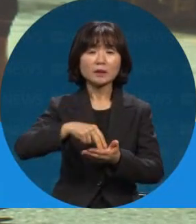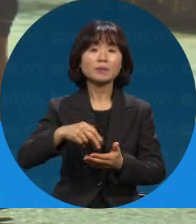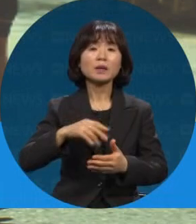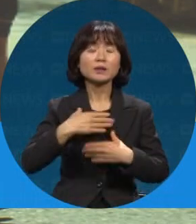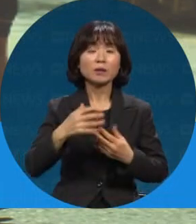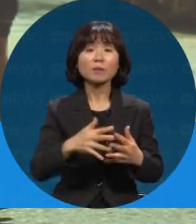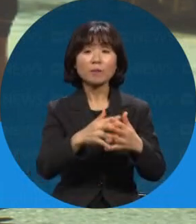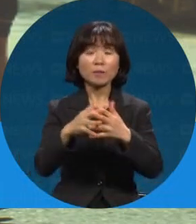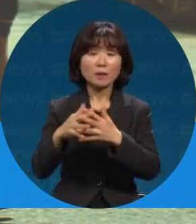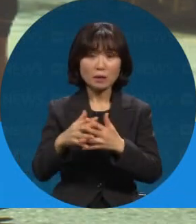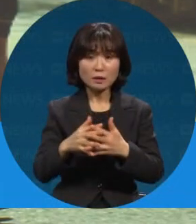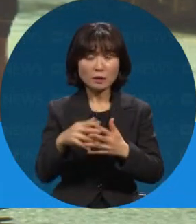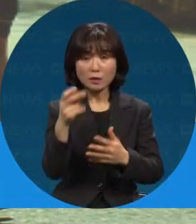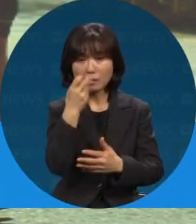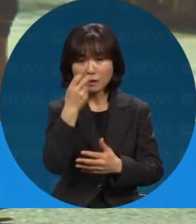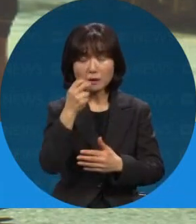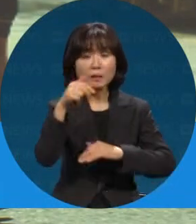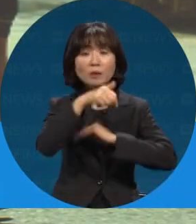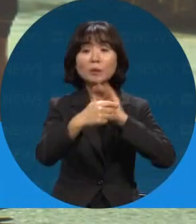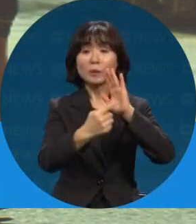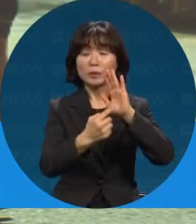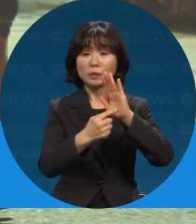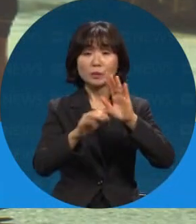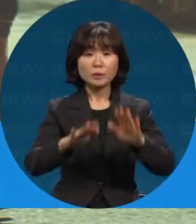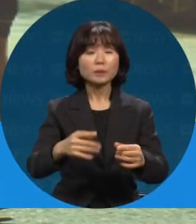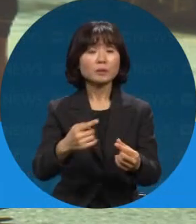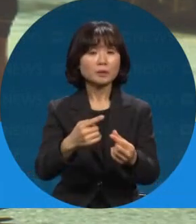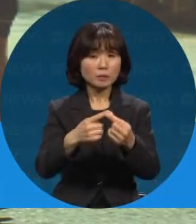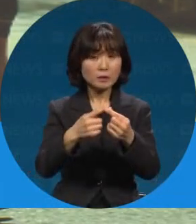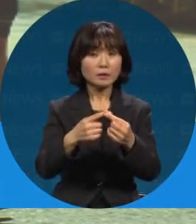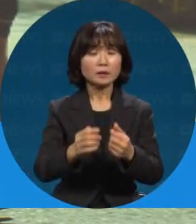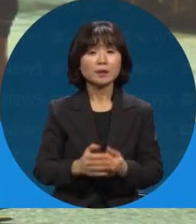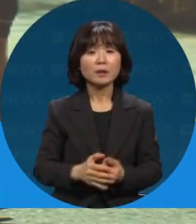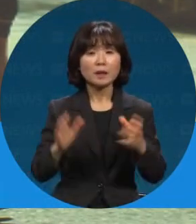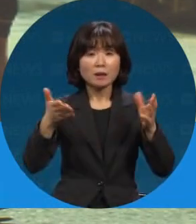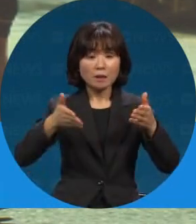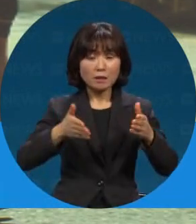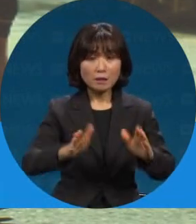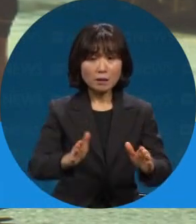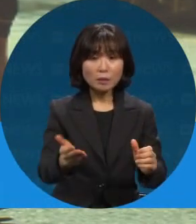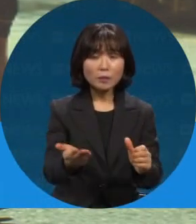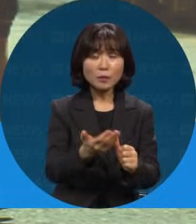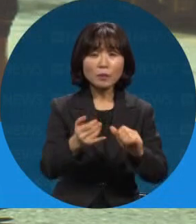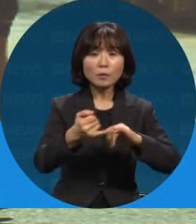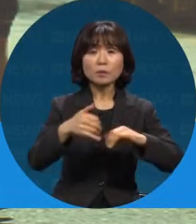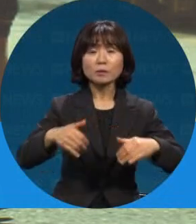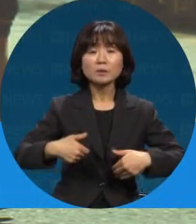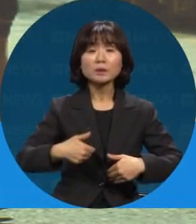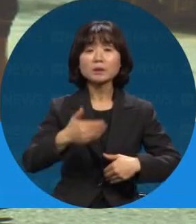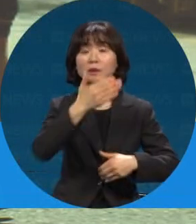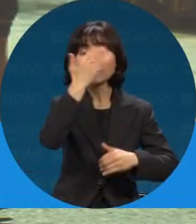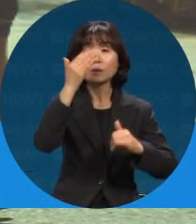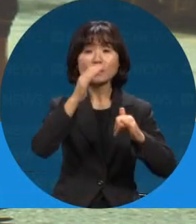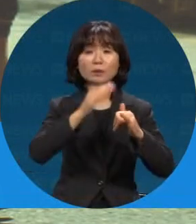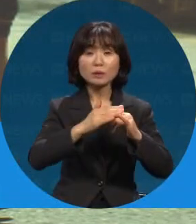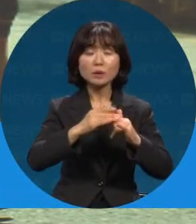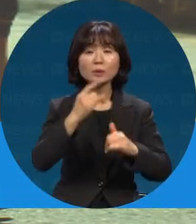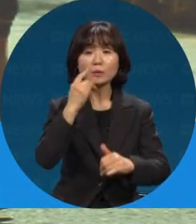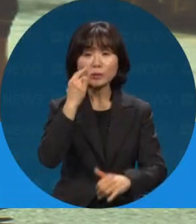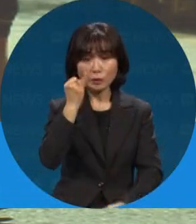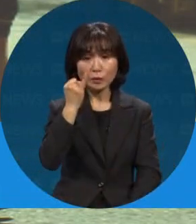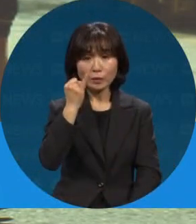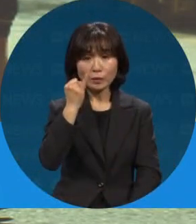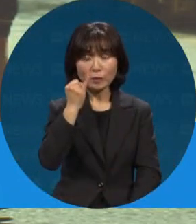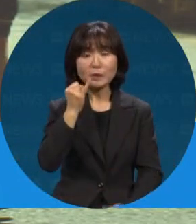시작합니다 첫 순서로 아이를 낳아 키우기 위해서 꼭 필요한 청소년 부모의 주거 문제를 살펴봅니다